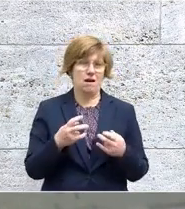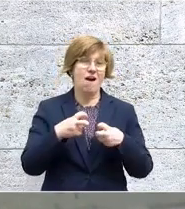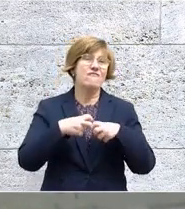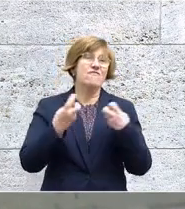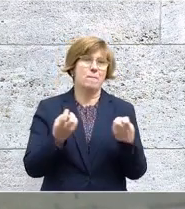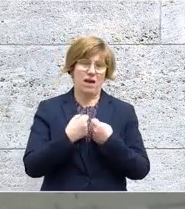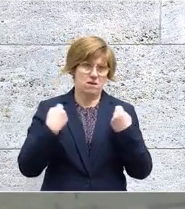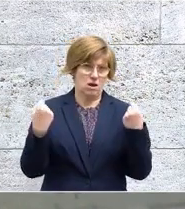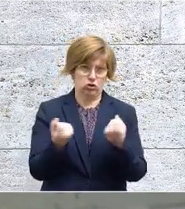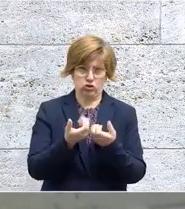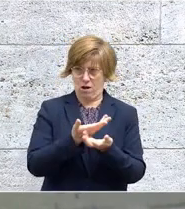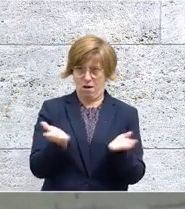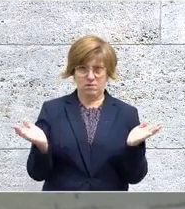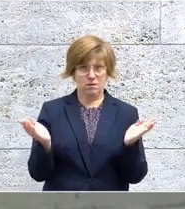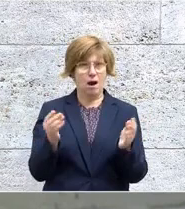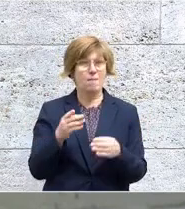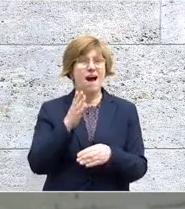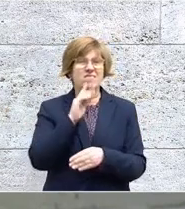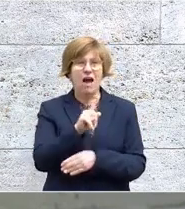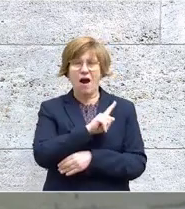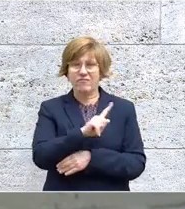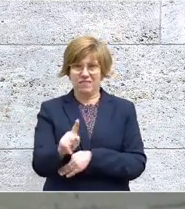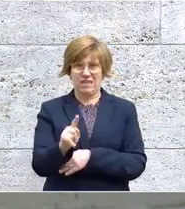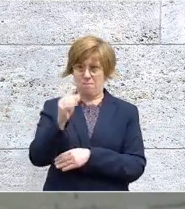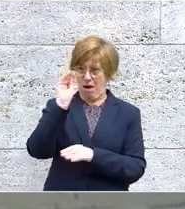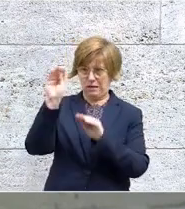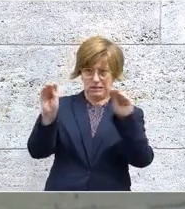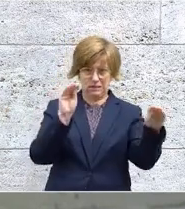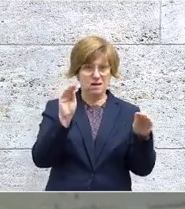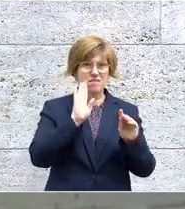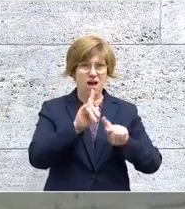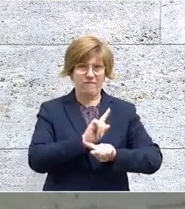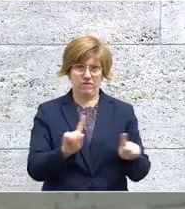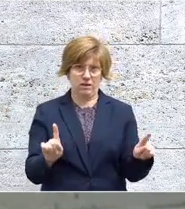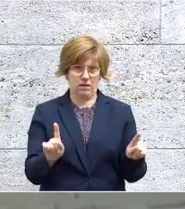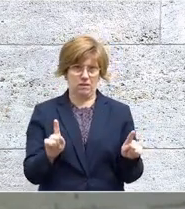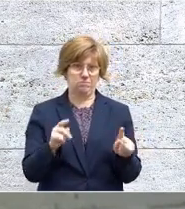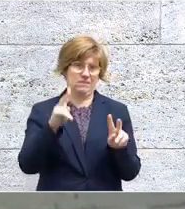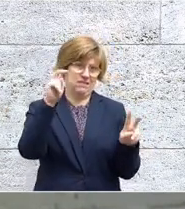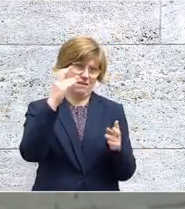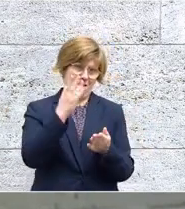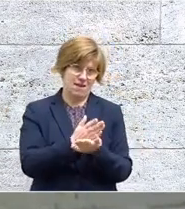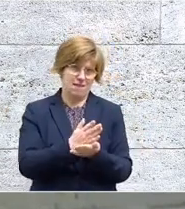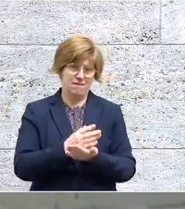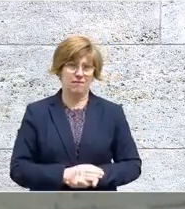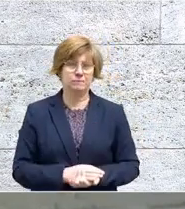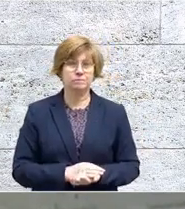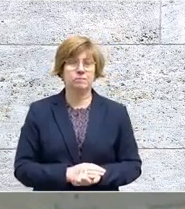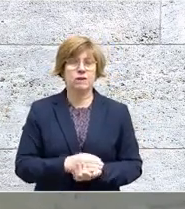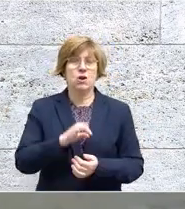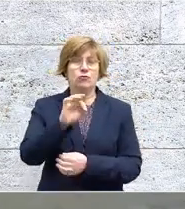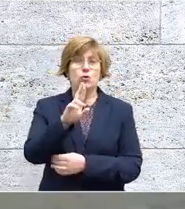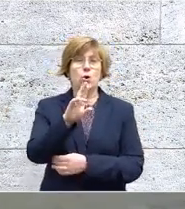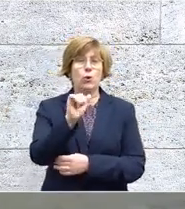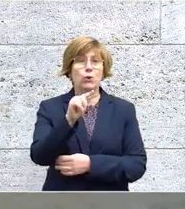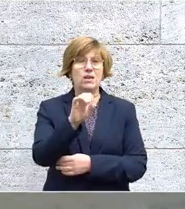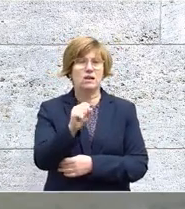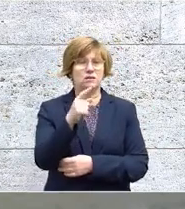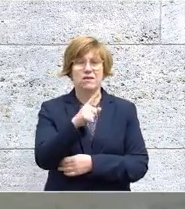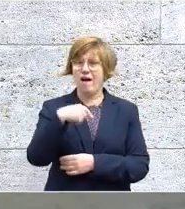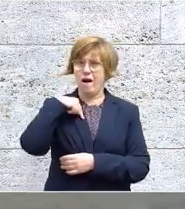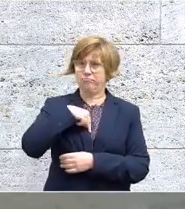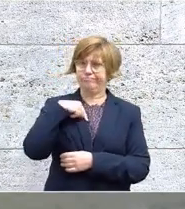einem Verbrecherstaat, aber ihr dürft das niemals jemandem sagen. Zitat Ende. Für Bernd Rüters war das